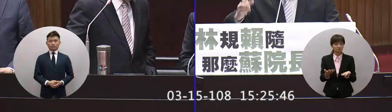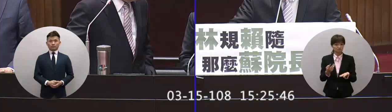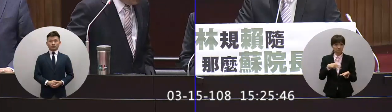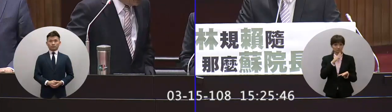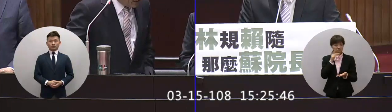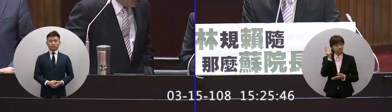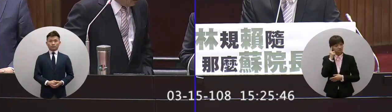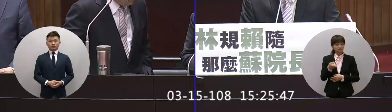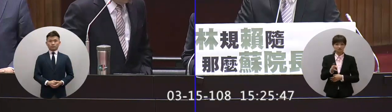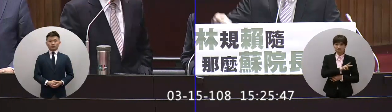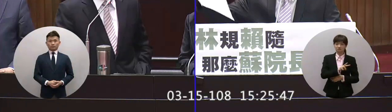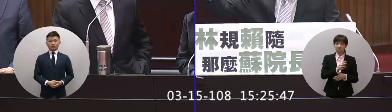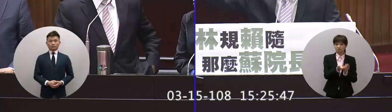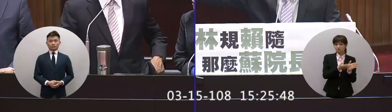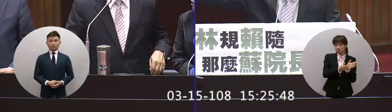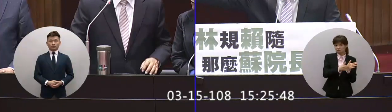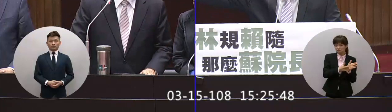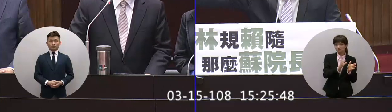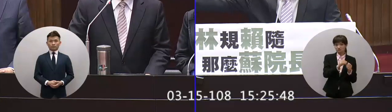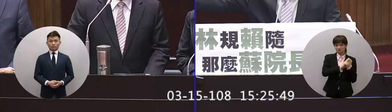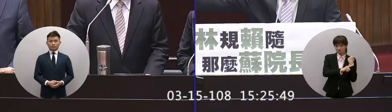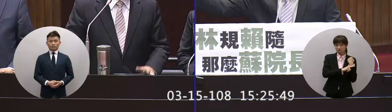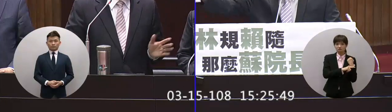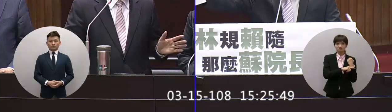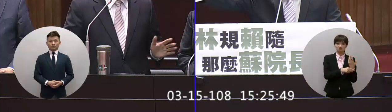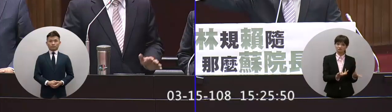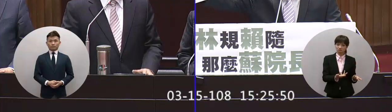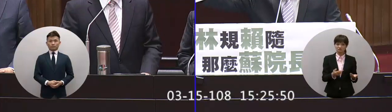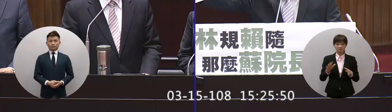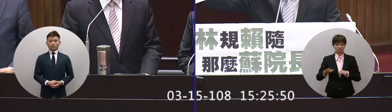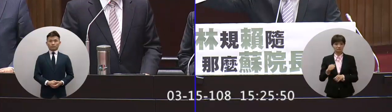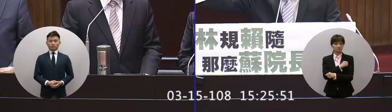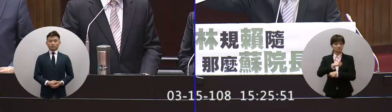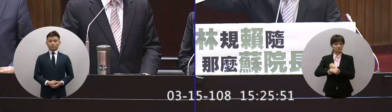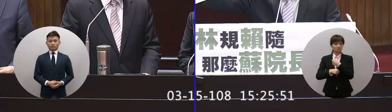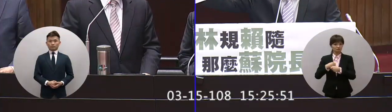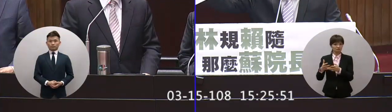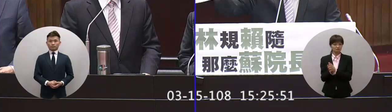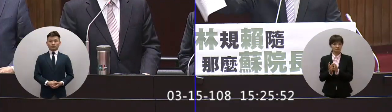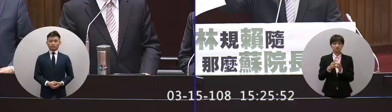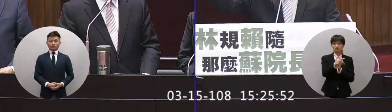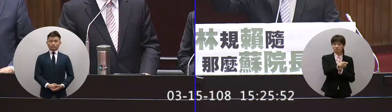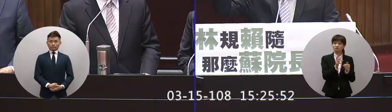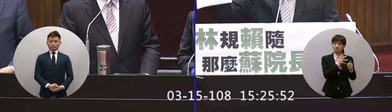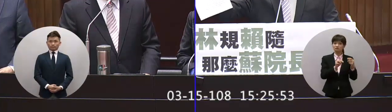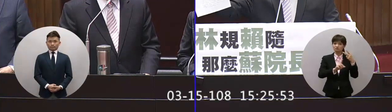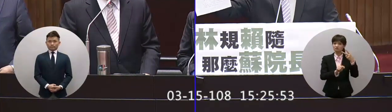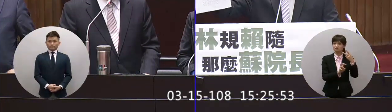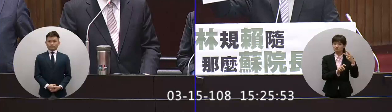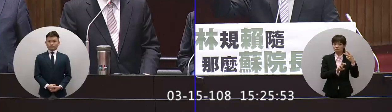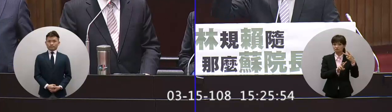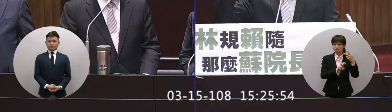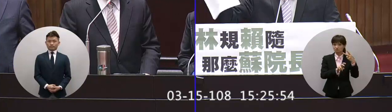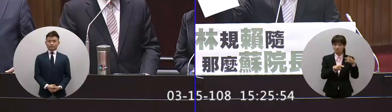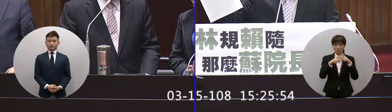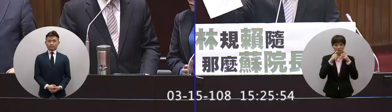理，就是劳动部写一封信去问你，2月22号，这个现在也还没有答复哦。然后说在